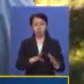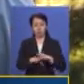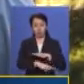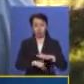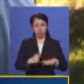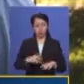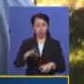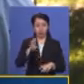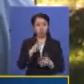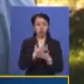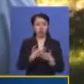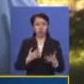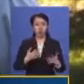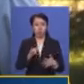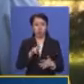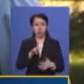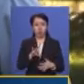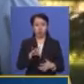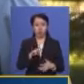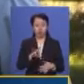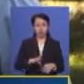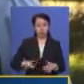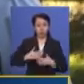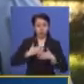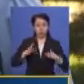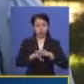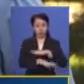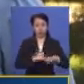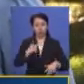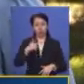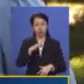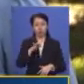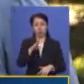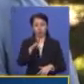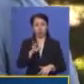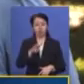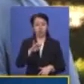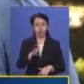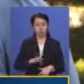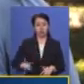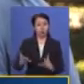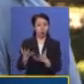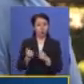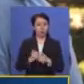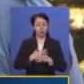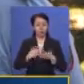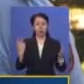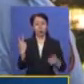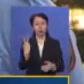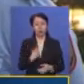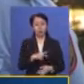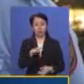дистоплива по Уольхановскому району, раскрыта крупная кража гербицидов в Жамбылском районе, изъято более 20